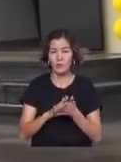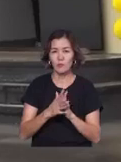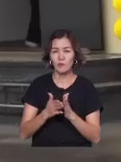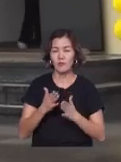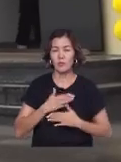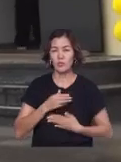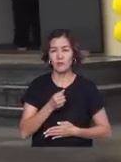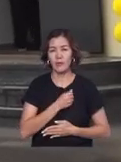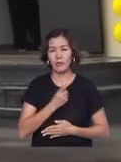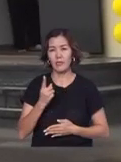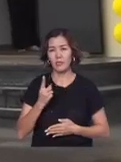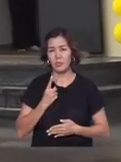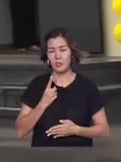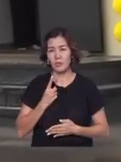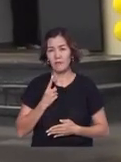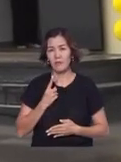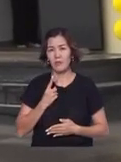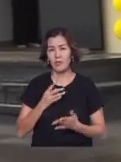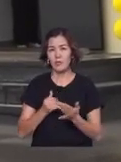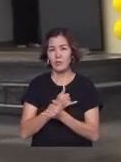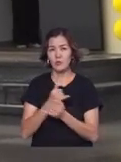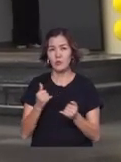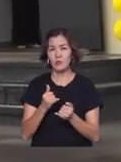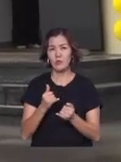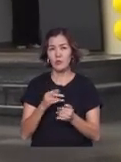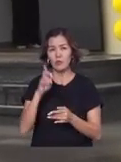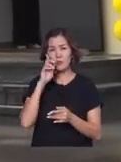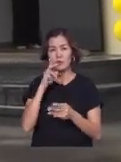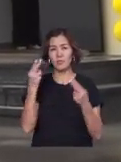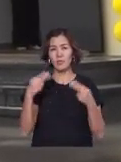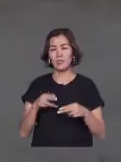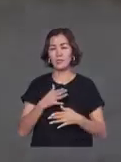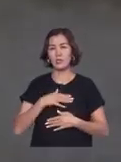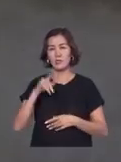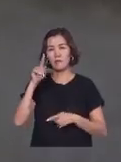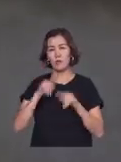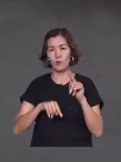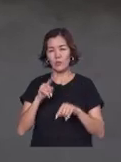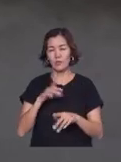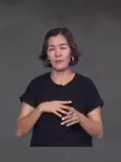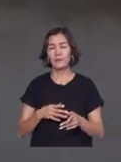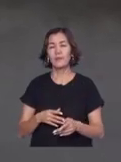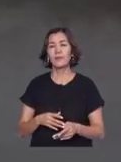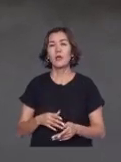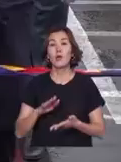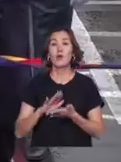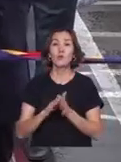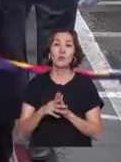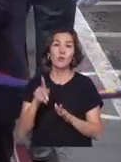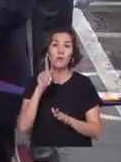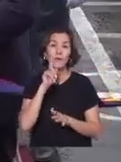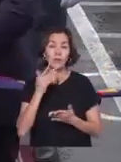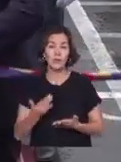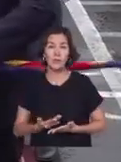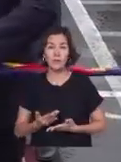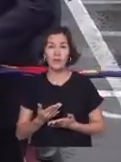наших пограничников, которые несут службу по защите и охране государственной границы нашей Родины. В казарме созданы комфортные условия для